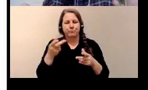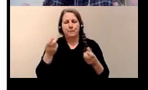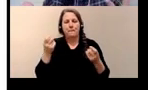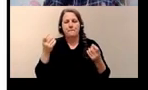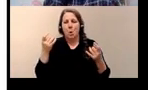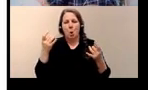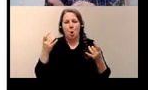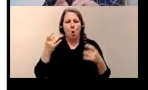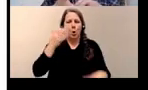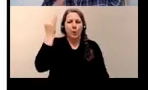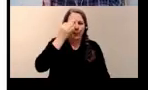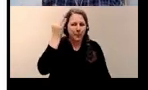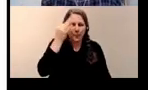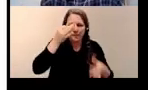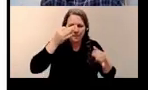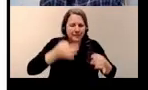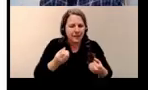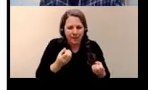de cours ou